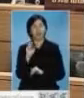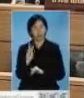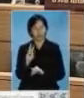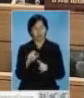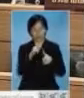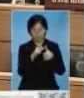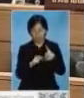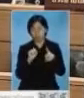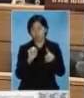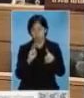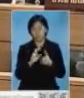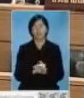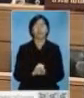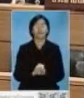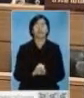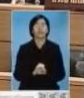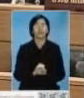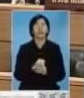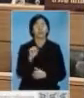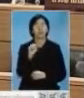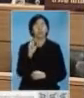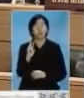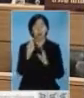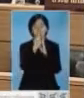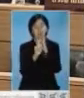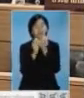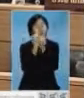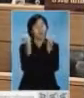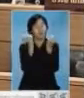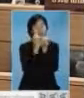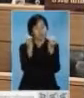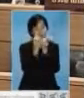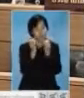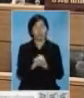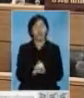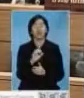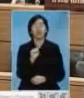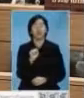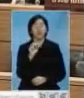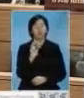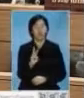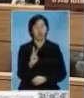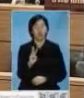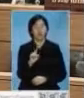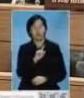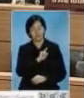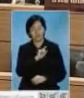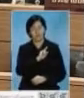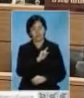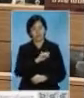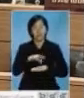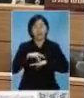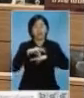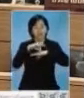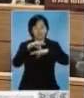หรือสมาชิกวุฒิสภาในรัฐธรรมนูญฉบับนี้นะครับกําหนดให้วุฒิสภาเนี่ยทำหน้าที่แต่งตั้